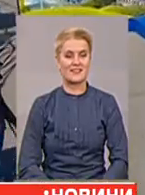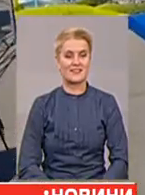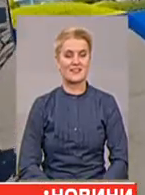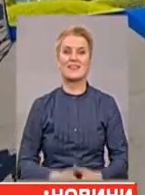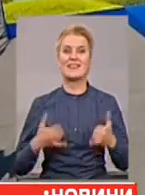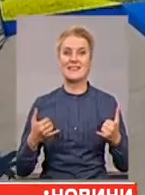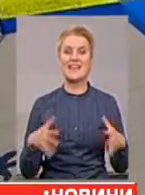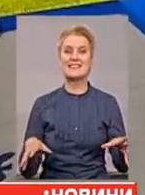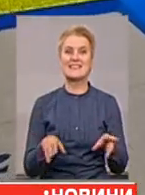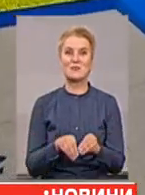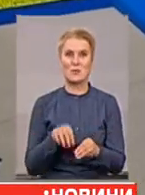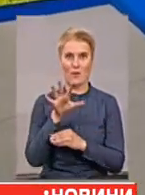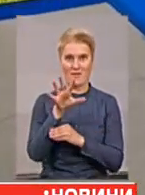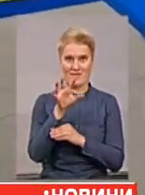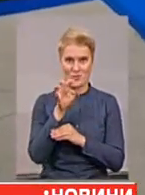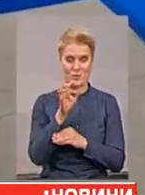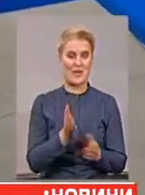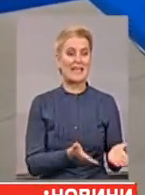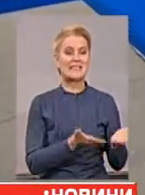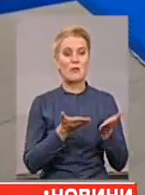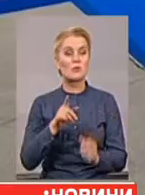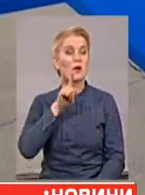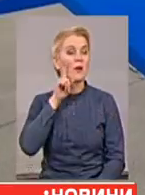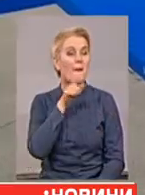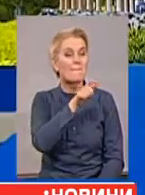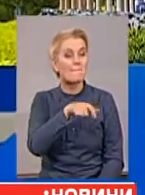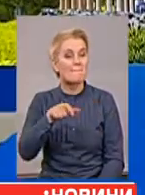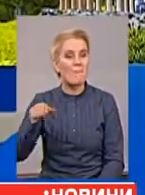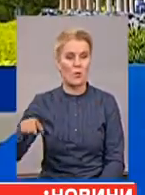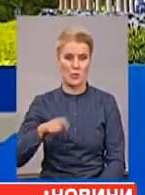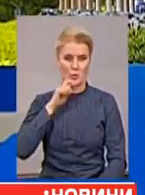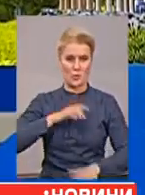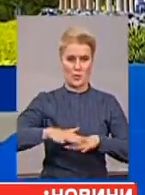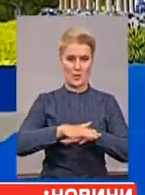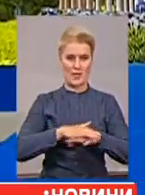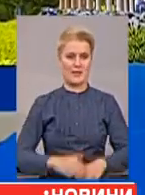Для спільного фото запрошуємо молодь України.